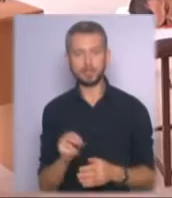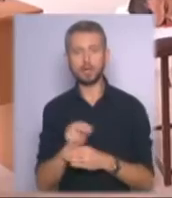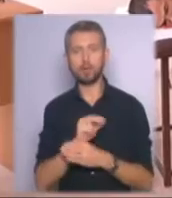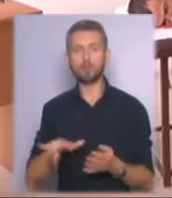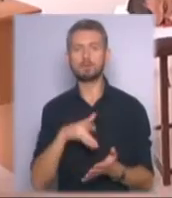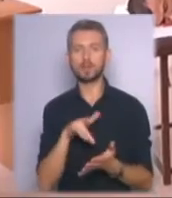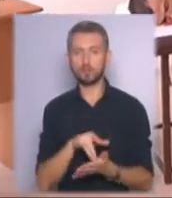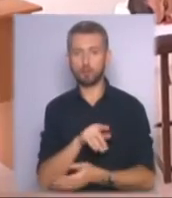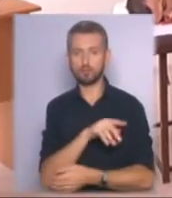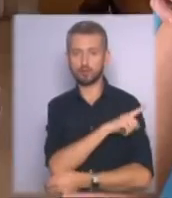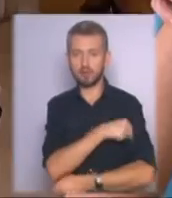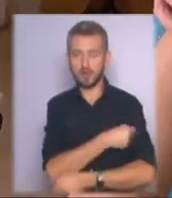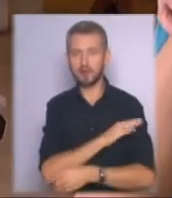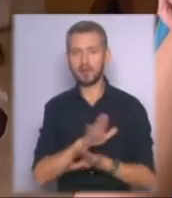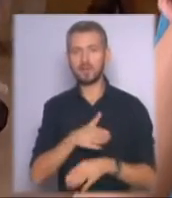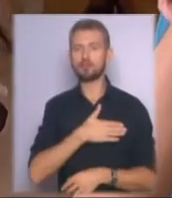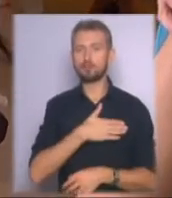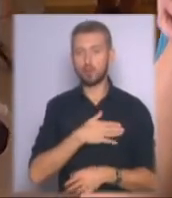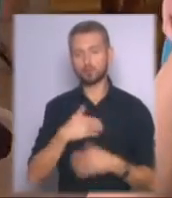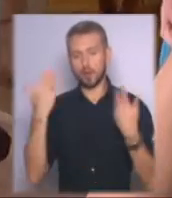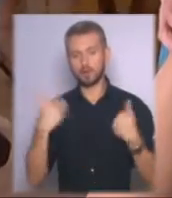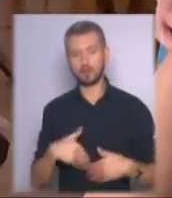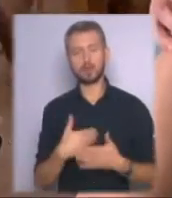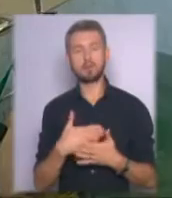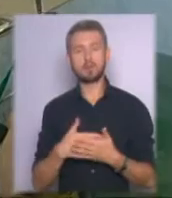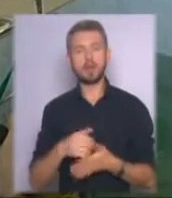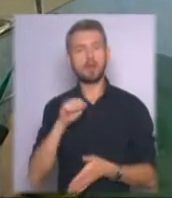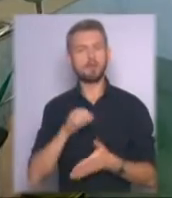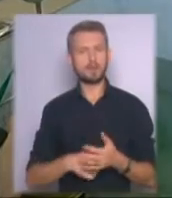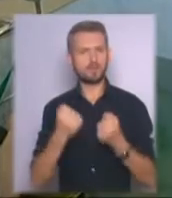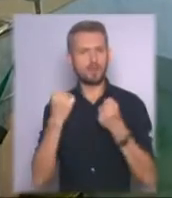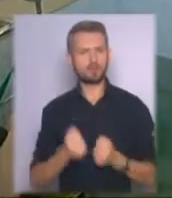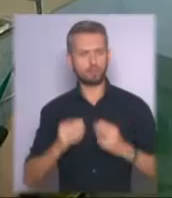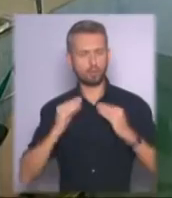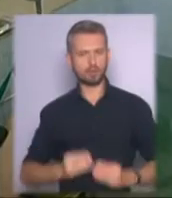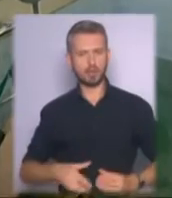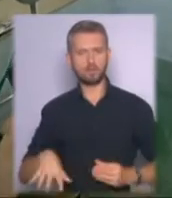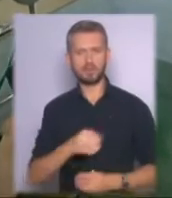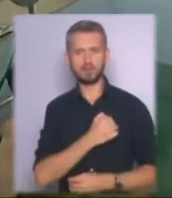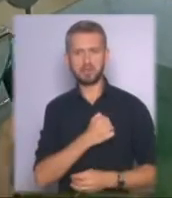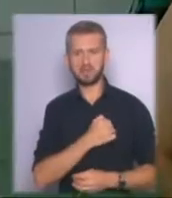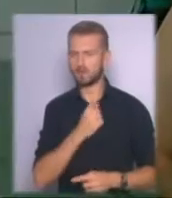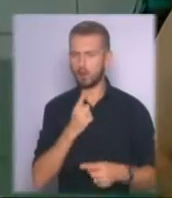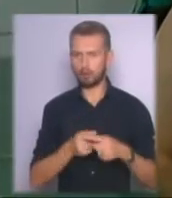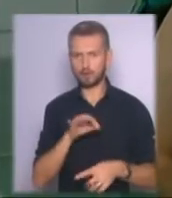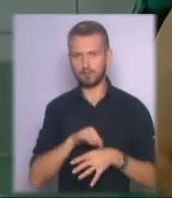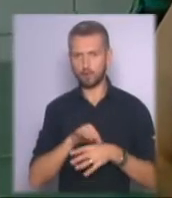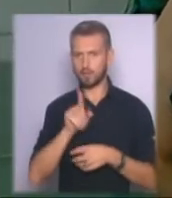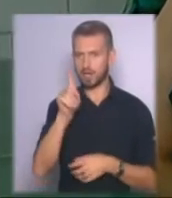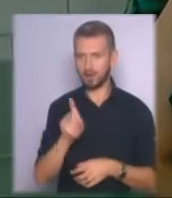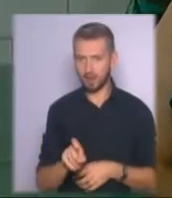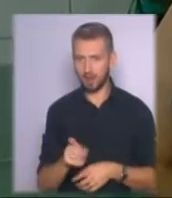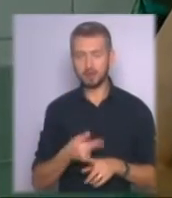міському клінічному шпиталі не тільки душу, а й тіло. Наприклад, від важких бронежилетів практично у всіх бійців, кажуть фахівці, загострюються хвороби хребта. Для